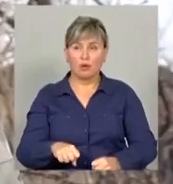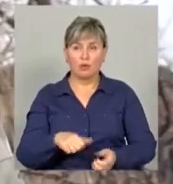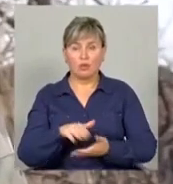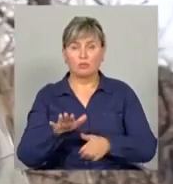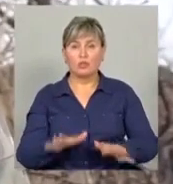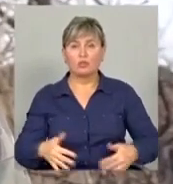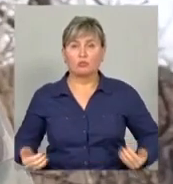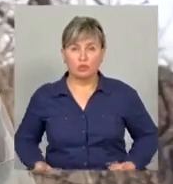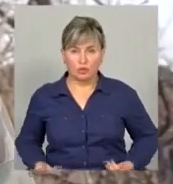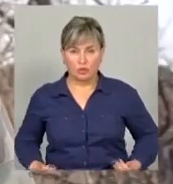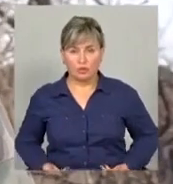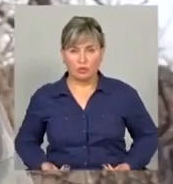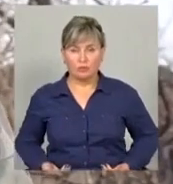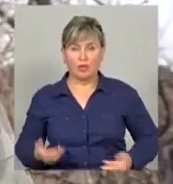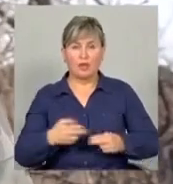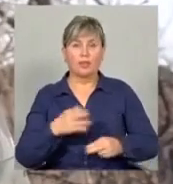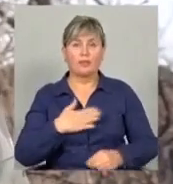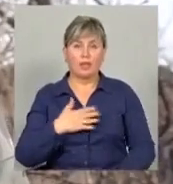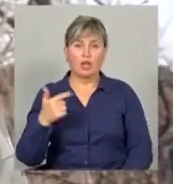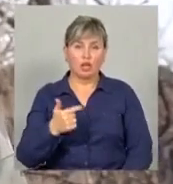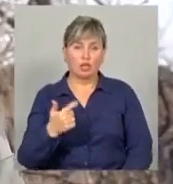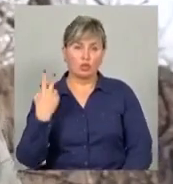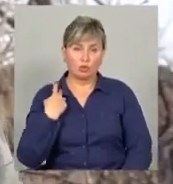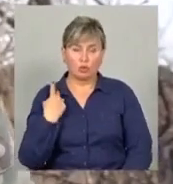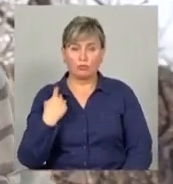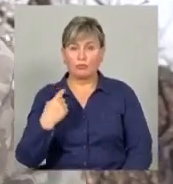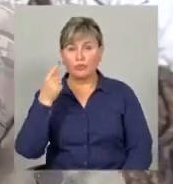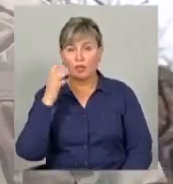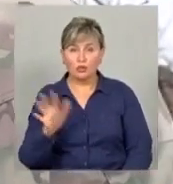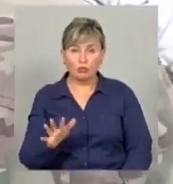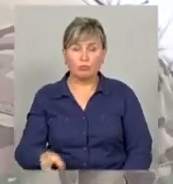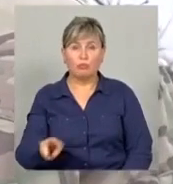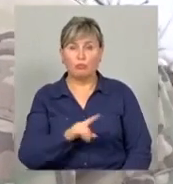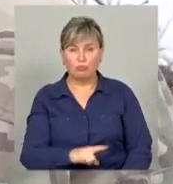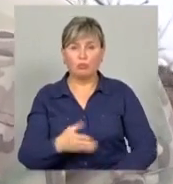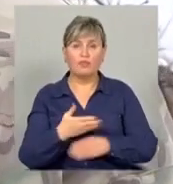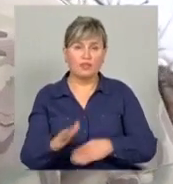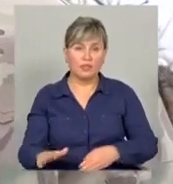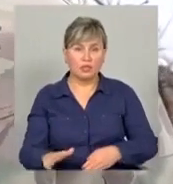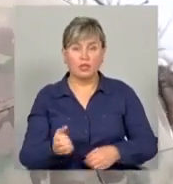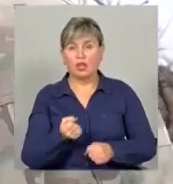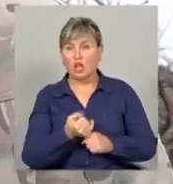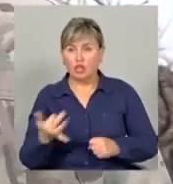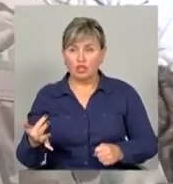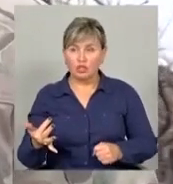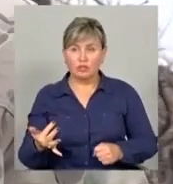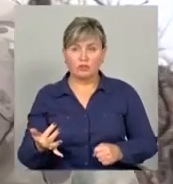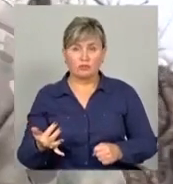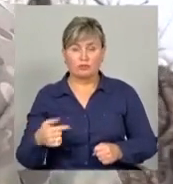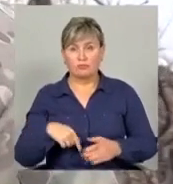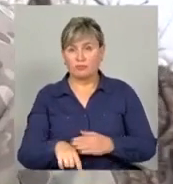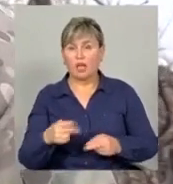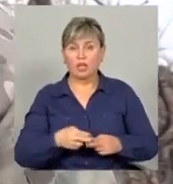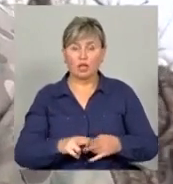жителям? Это наш гражданский долг. Не задумываясь, мы выделили количество личного состава,